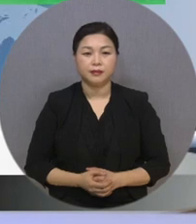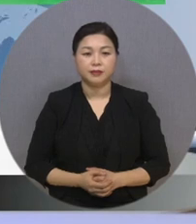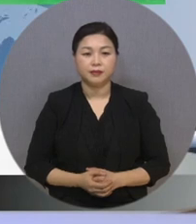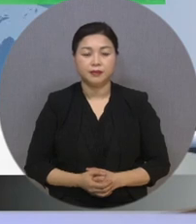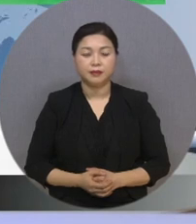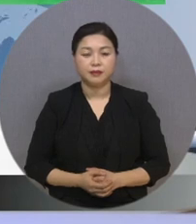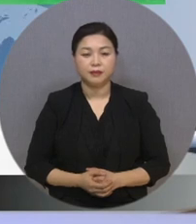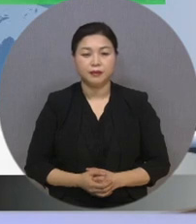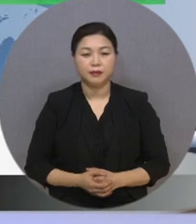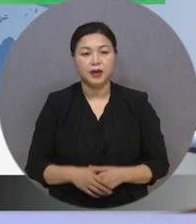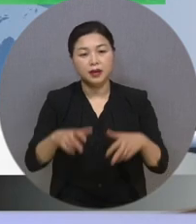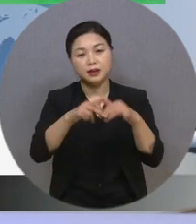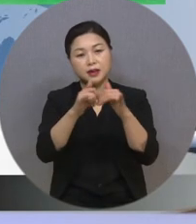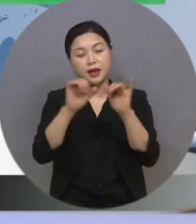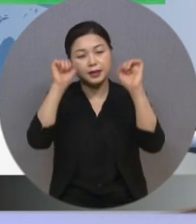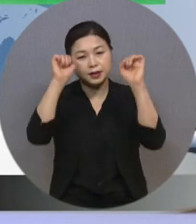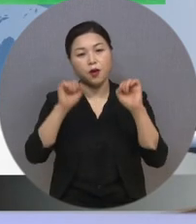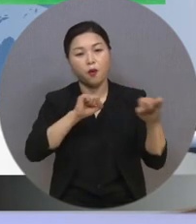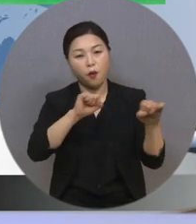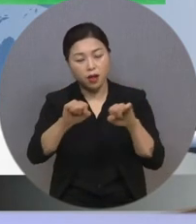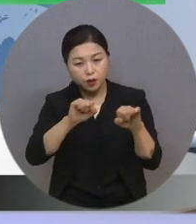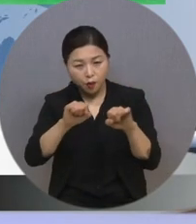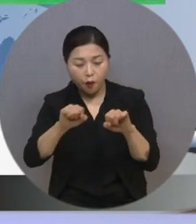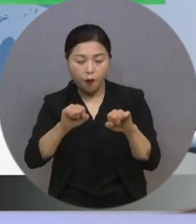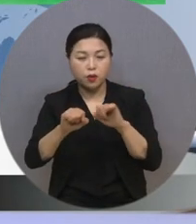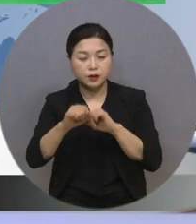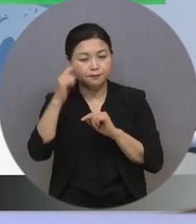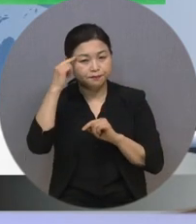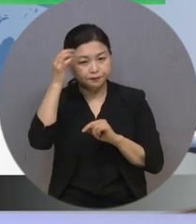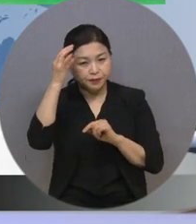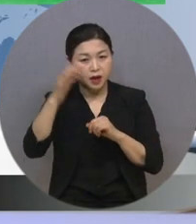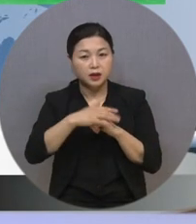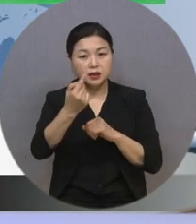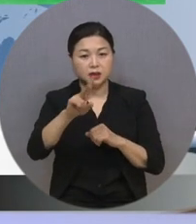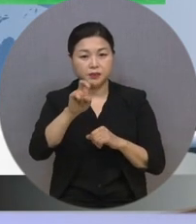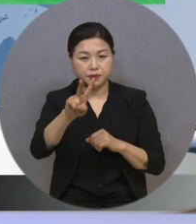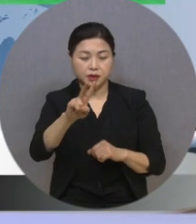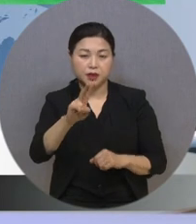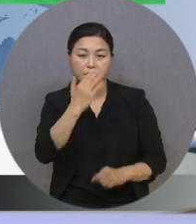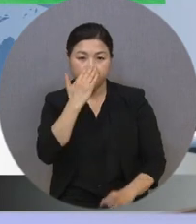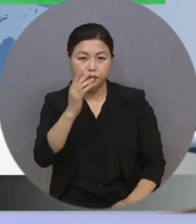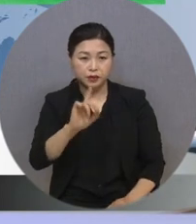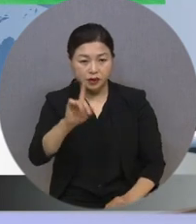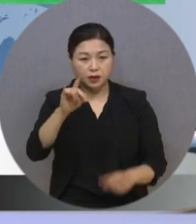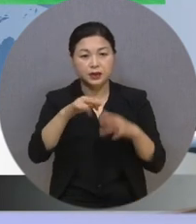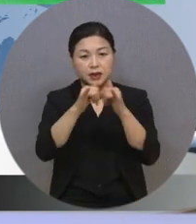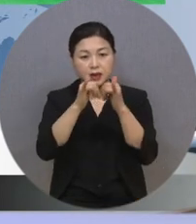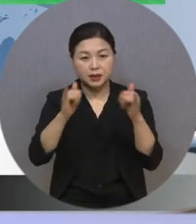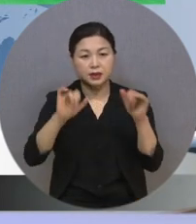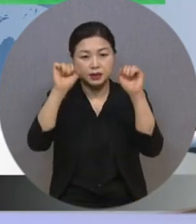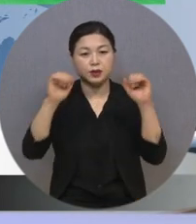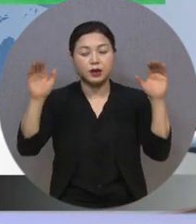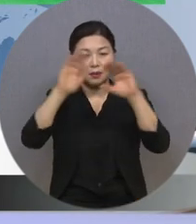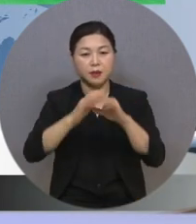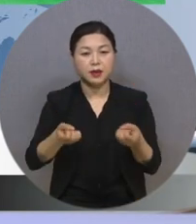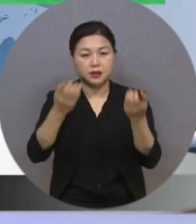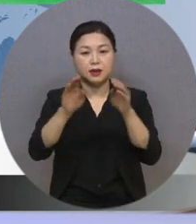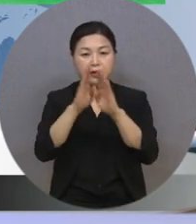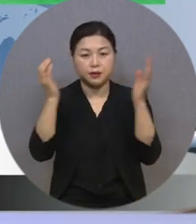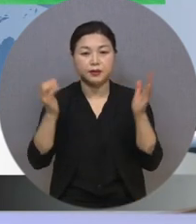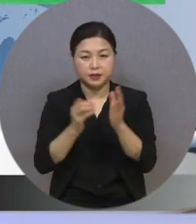모란의 장애인 체육 활동을 돌아보는 2021 순천시 장애인 체육개방 행사가 열렸습니다